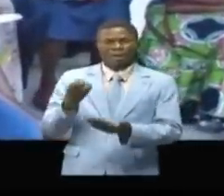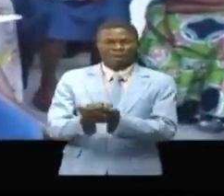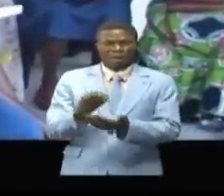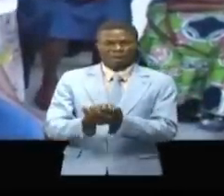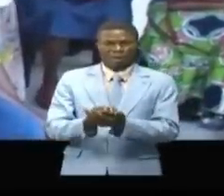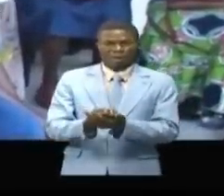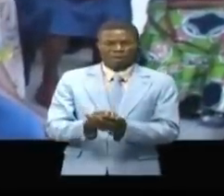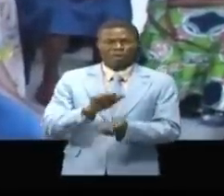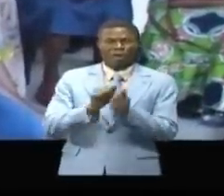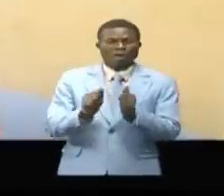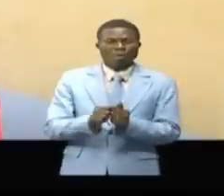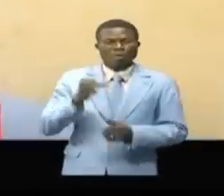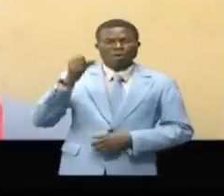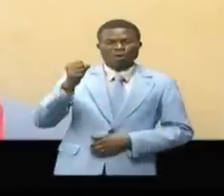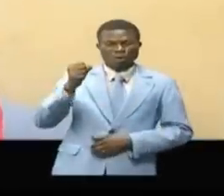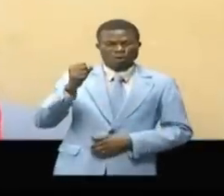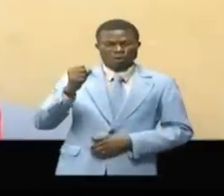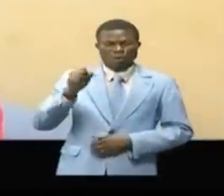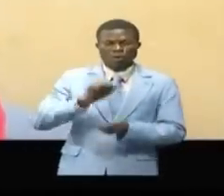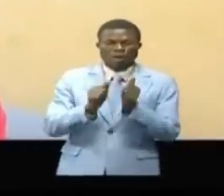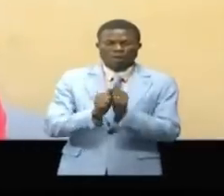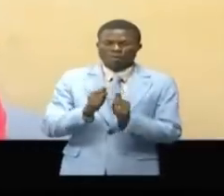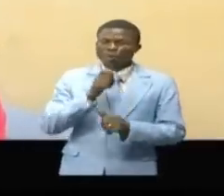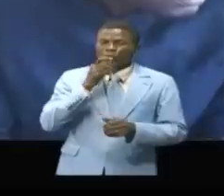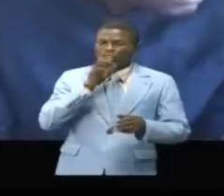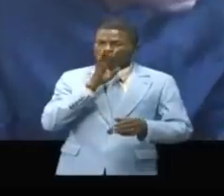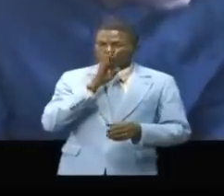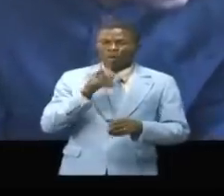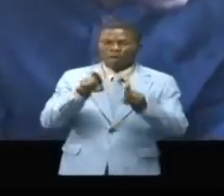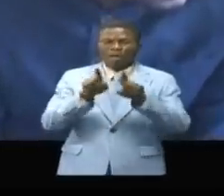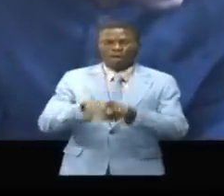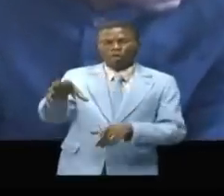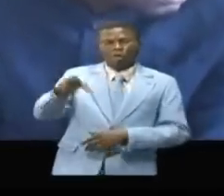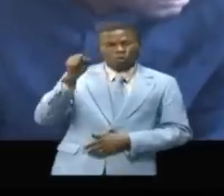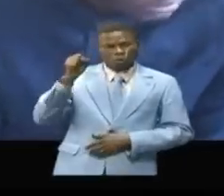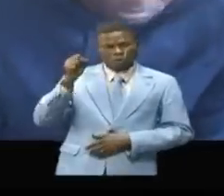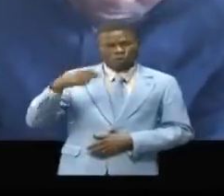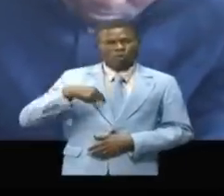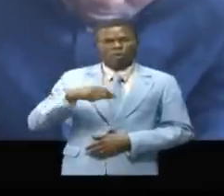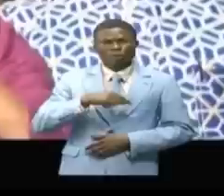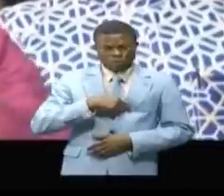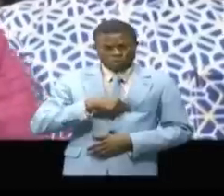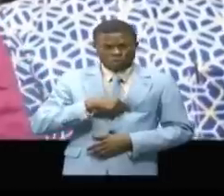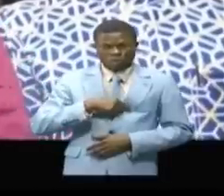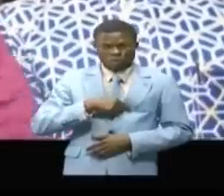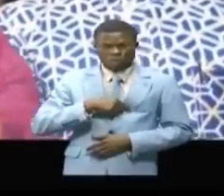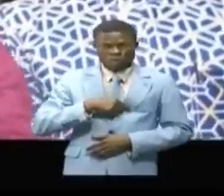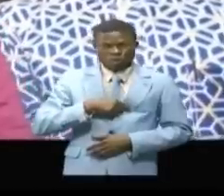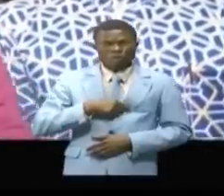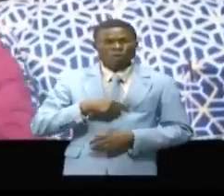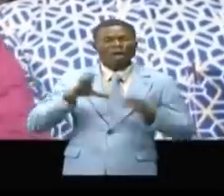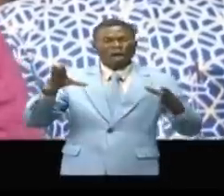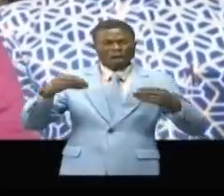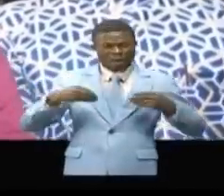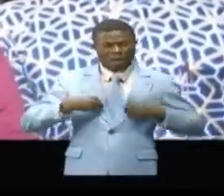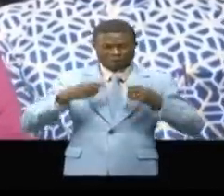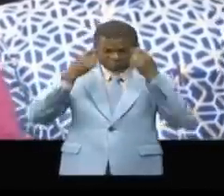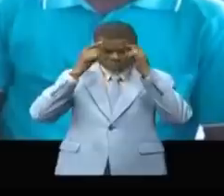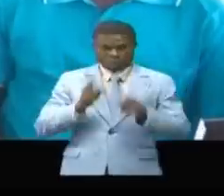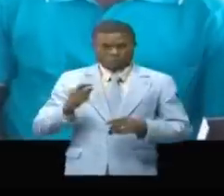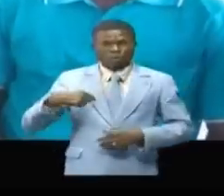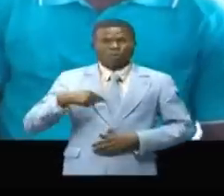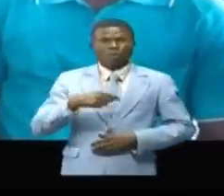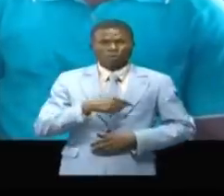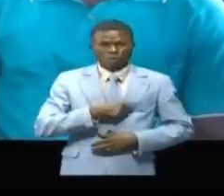la cupidité, des traîtrises, de l'égoïsme. Nous allons nous mettre debout, affirmer notre